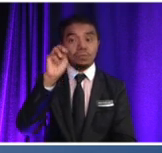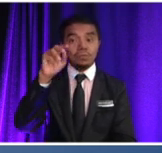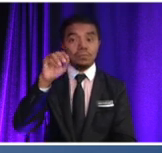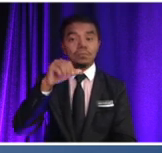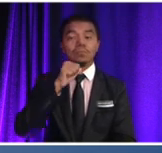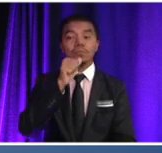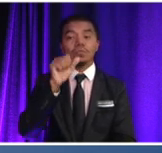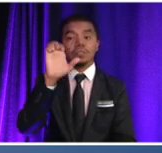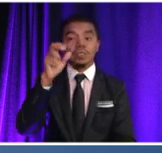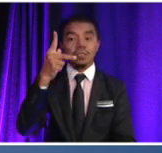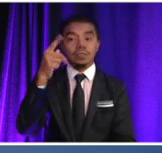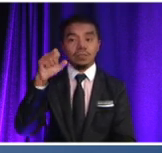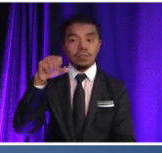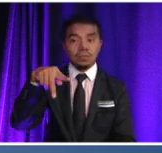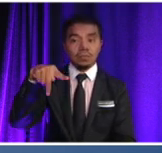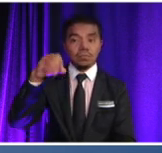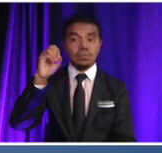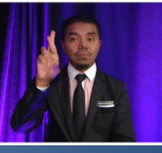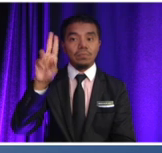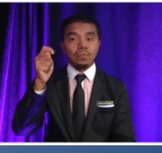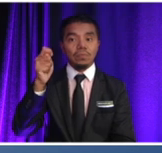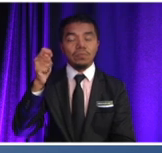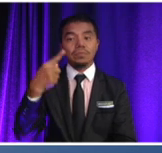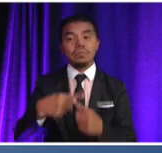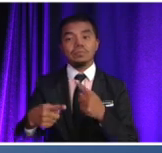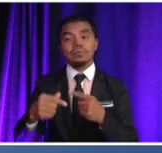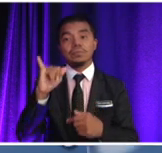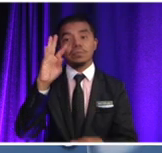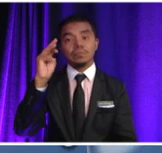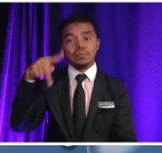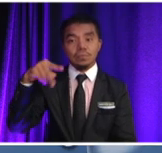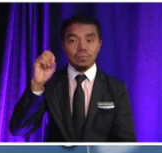dan penawaran melebihi permintaan juga betul